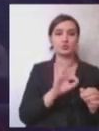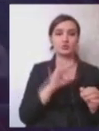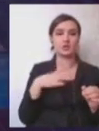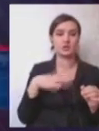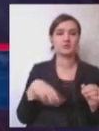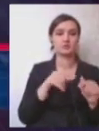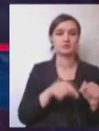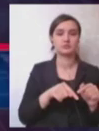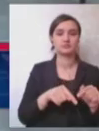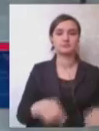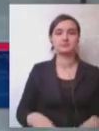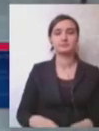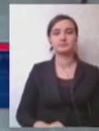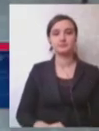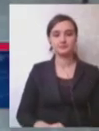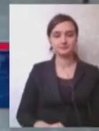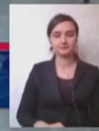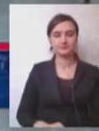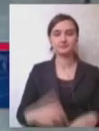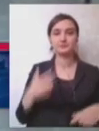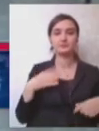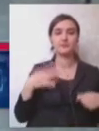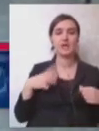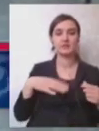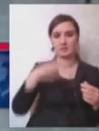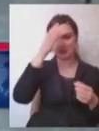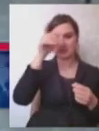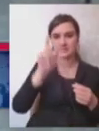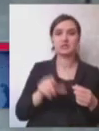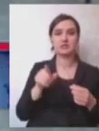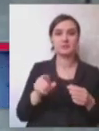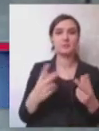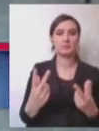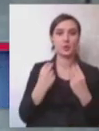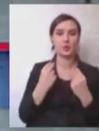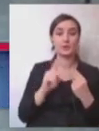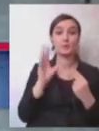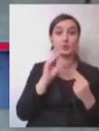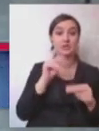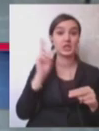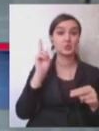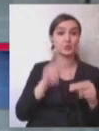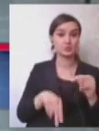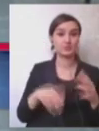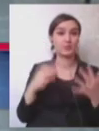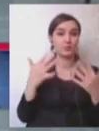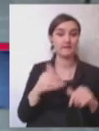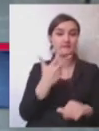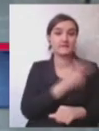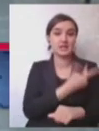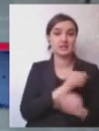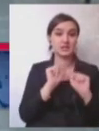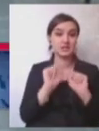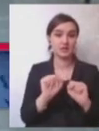კორონავირუსთან მიმართებით. ჩვენ ქართველი მეცნიერისგან მივიღეთ პირობა, რომ მაშინ, როცა დასრულდება უკვე უშუალოდ ვაქცინაზე მუშაობა